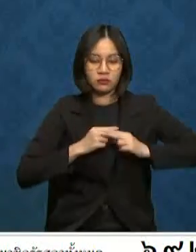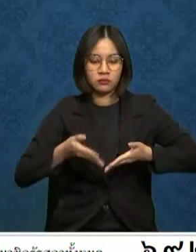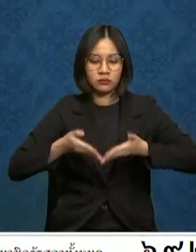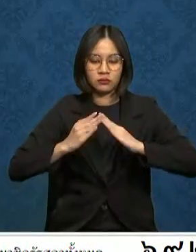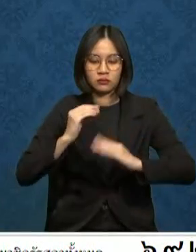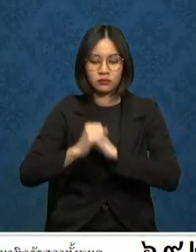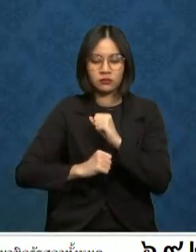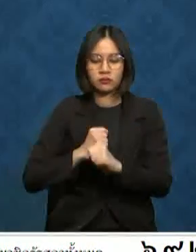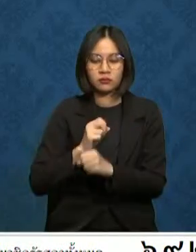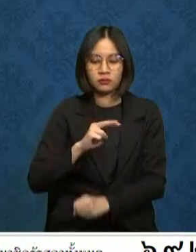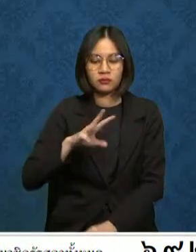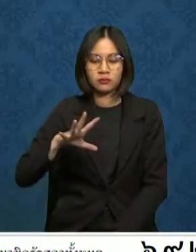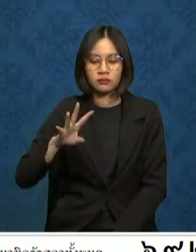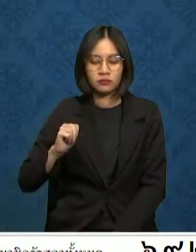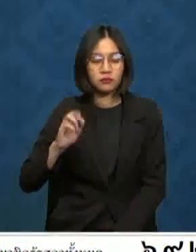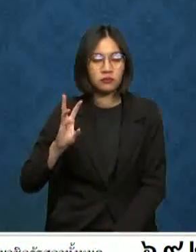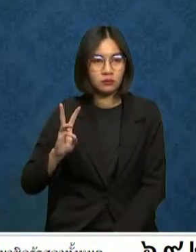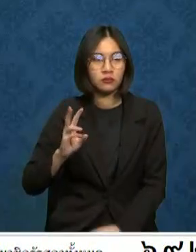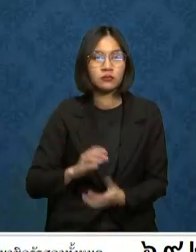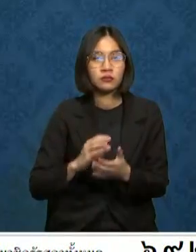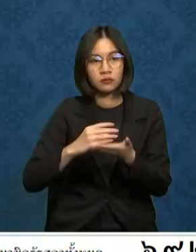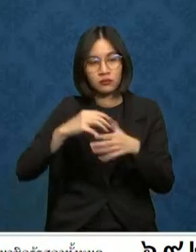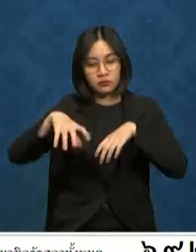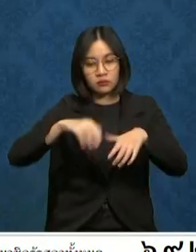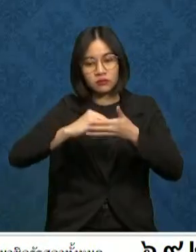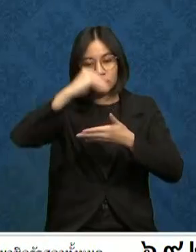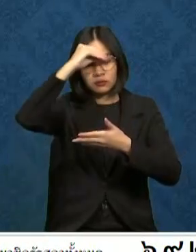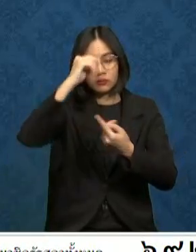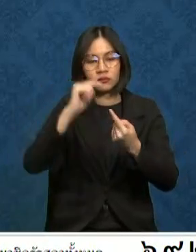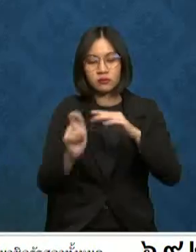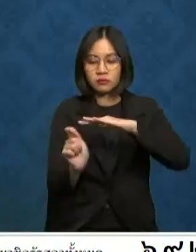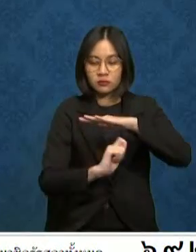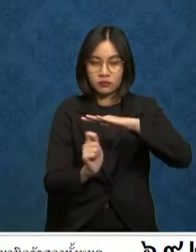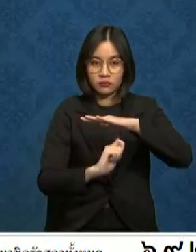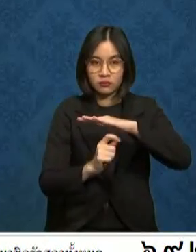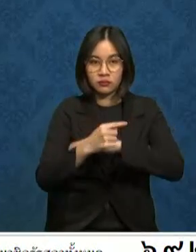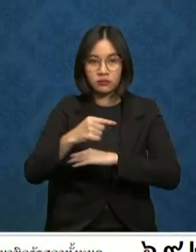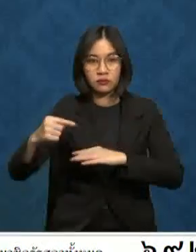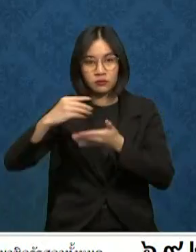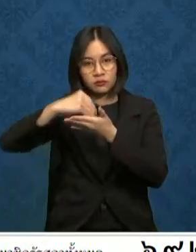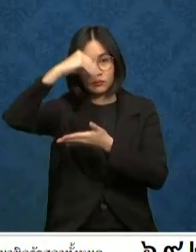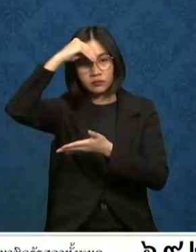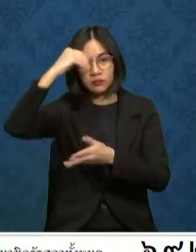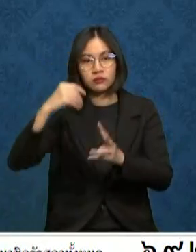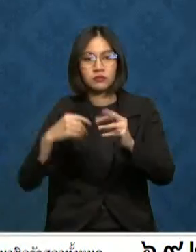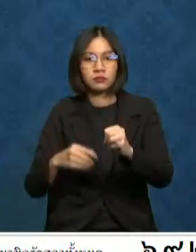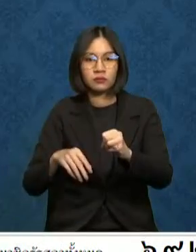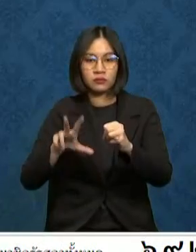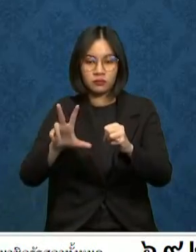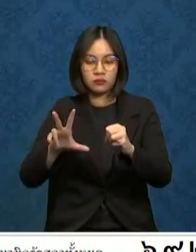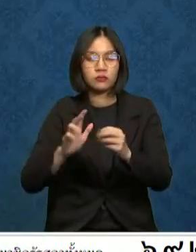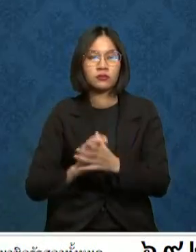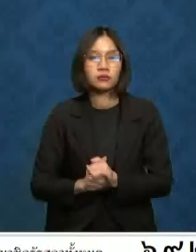ปี2546จัดการเรียนการสอนตั้งแต่ระดับชั้นอนุบาลจนถึงระดับชั้นมัธยมศึกษาปีที่